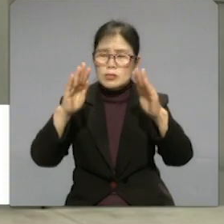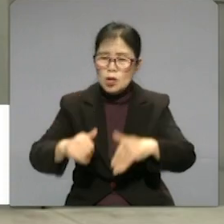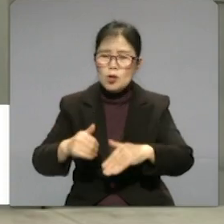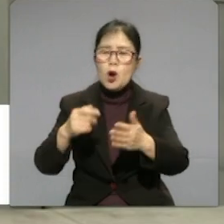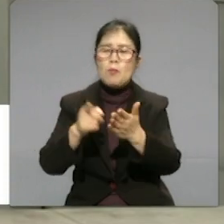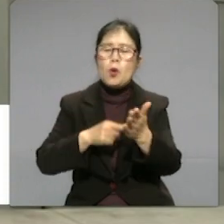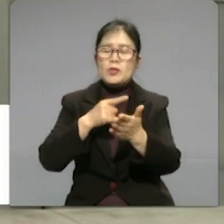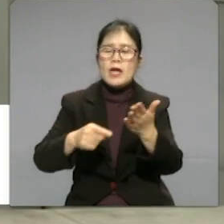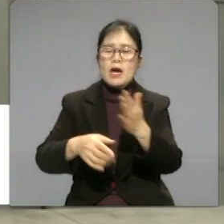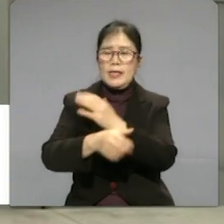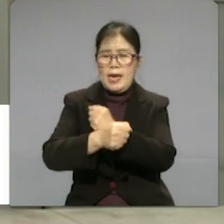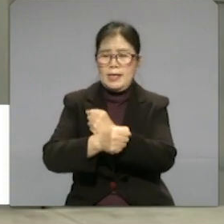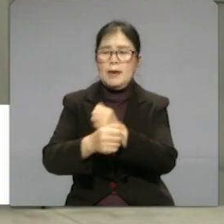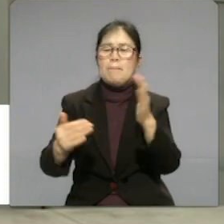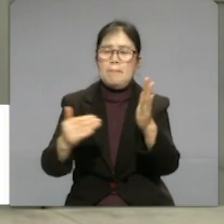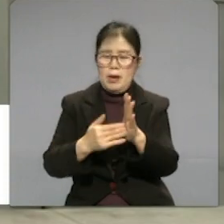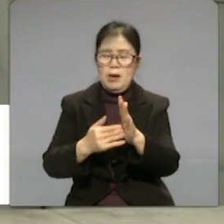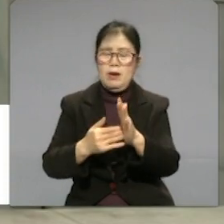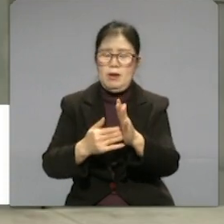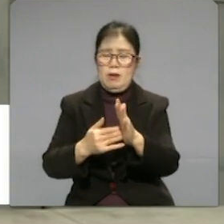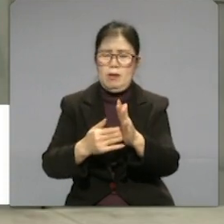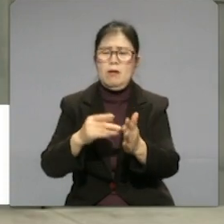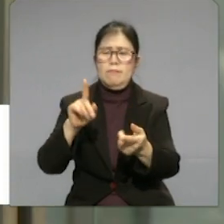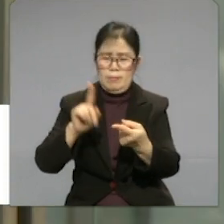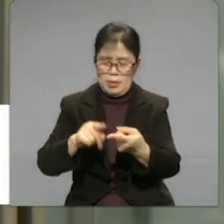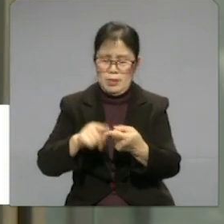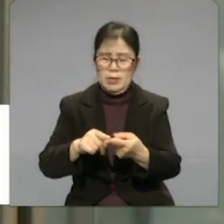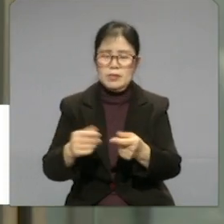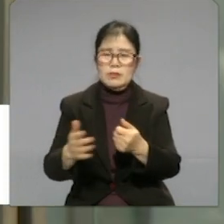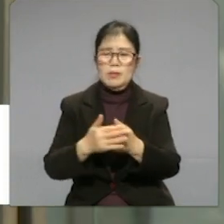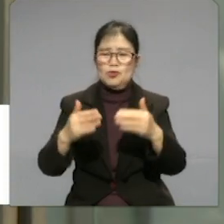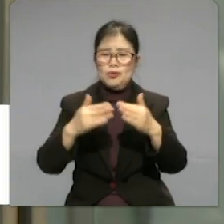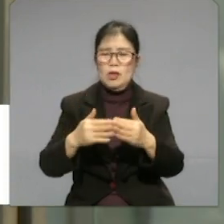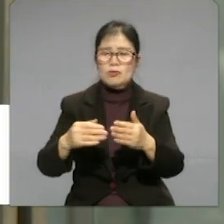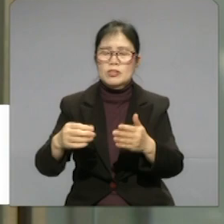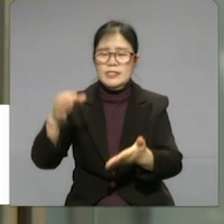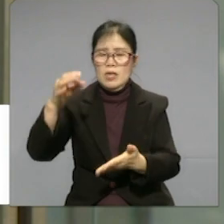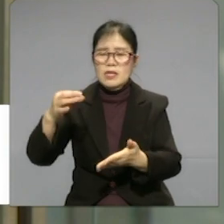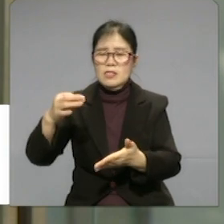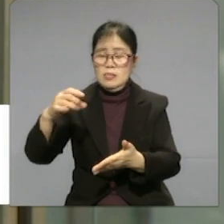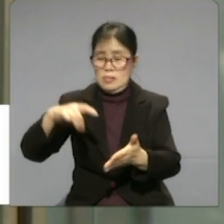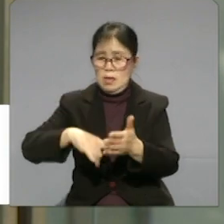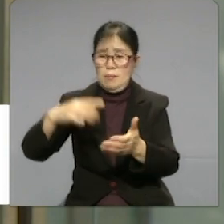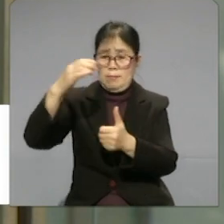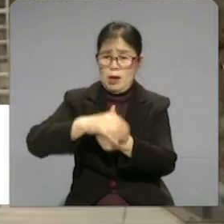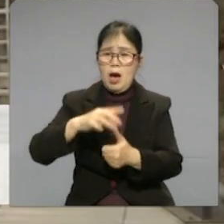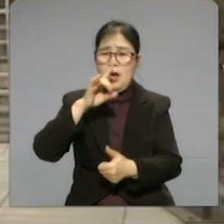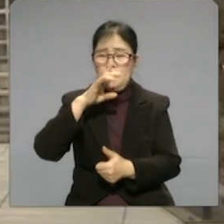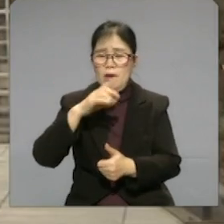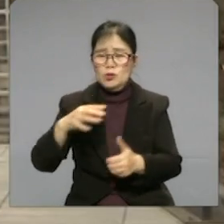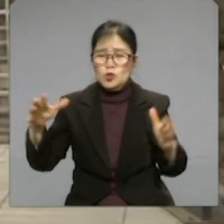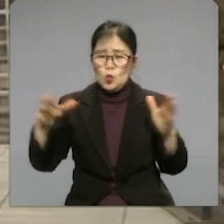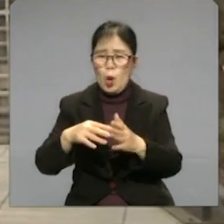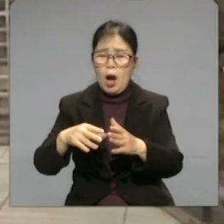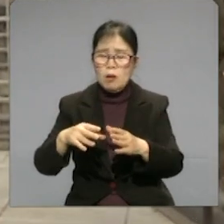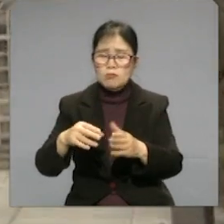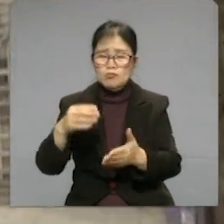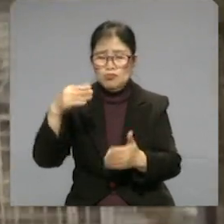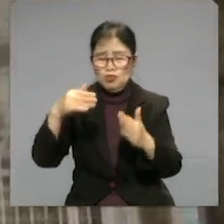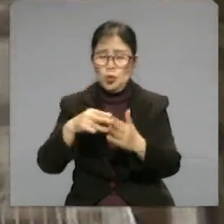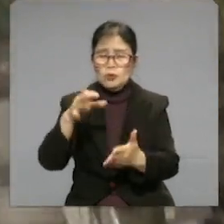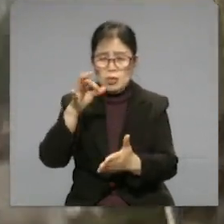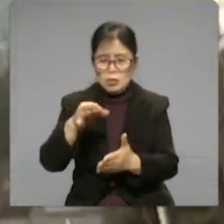보상 계약이 체결된 주택에 해당한다고 봄이 타당해 주택분 재산세를 부과할 수 없고 종부세 과세 대상에도 해당하지